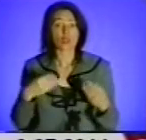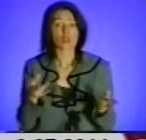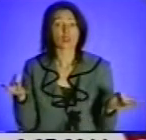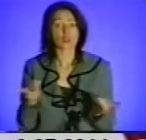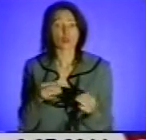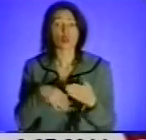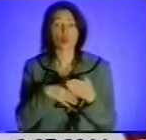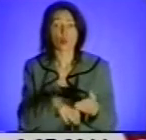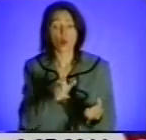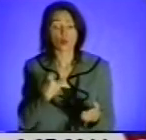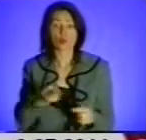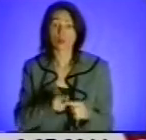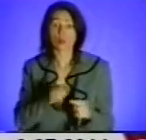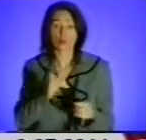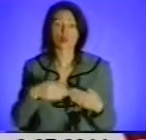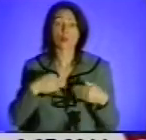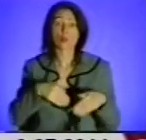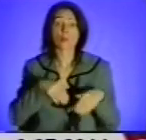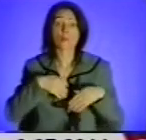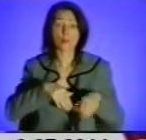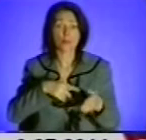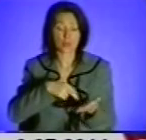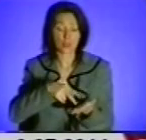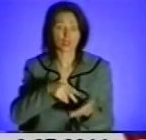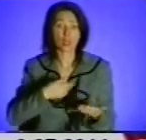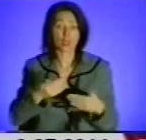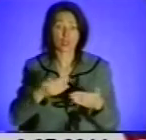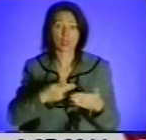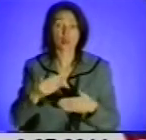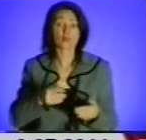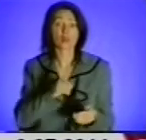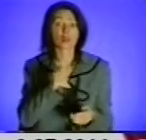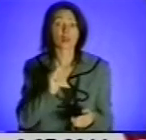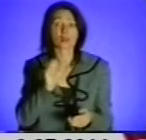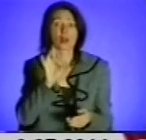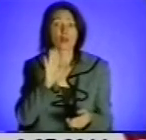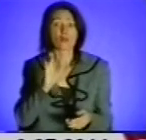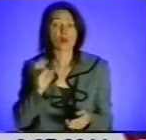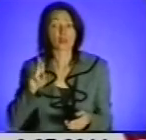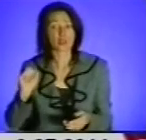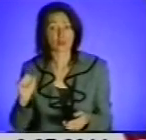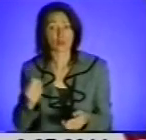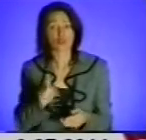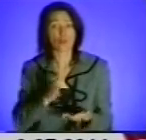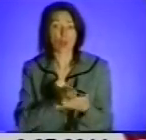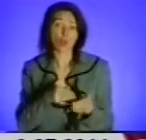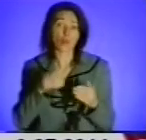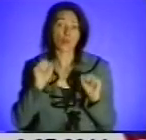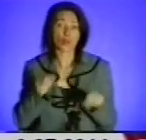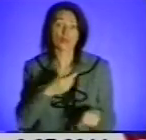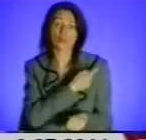будуть пішки йти в Зарваницю, щоб вони мали можливість десь медичної